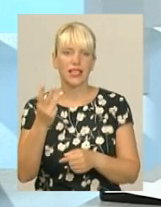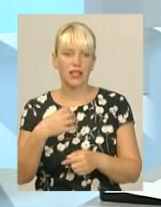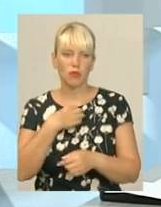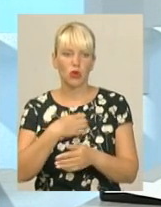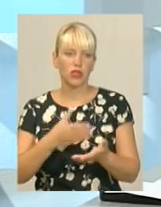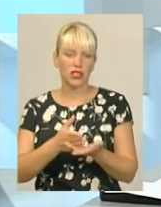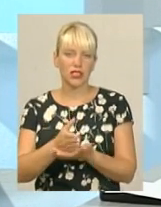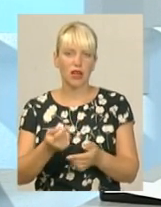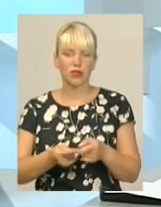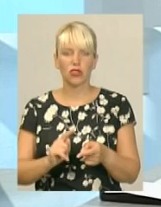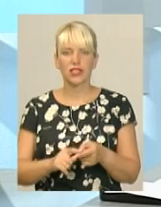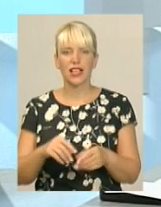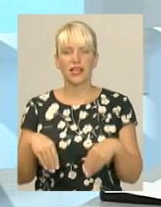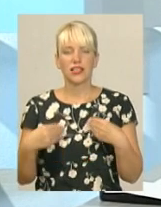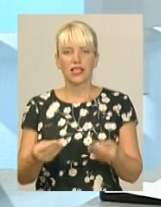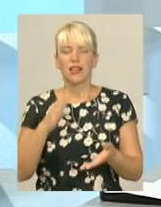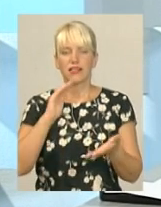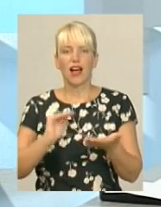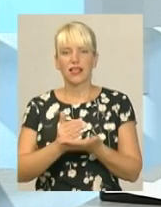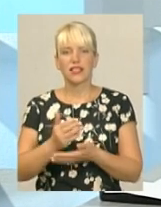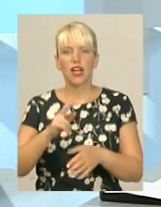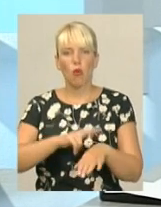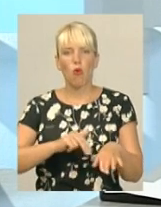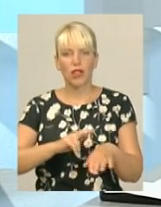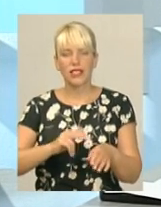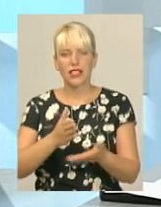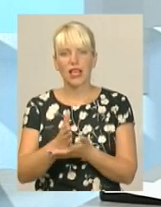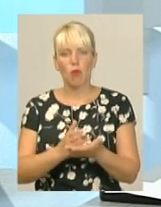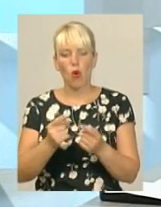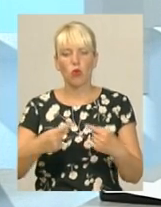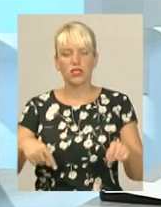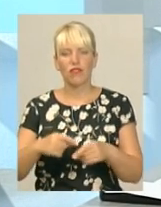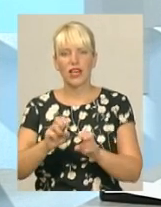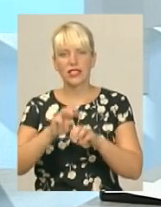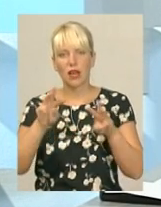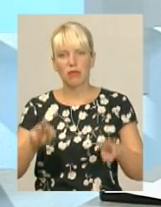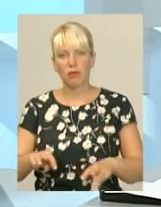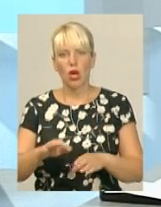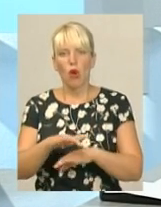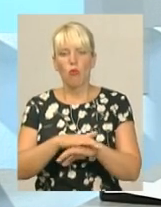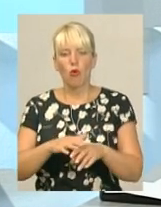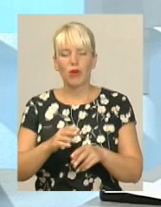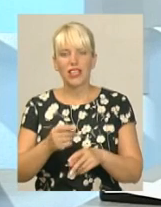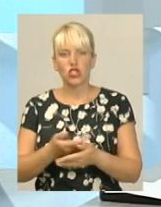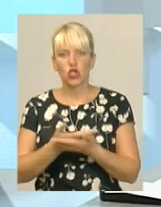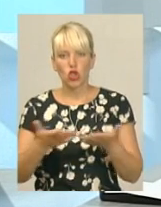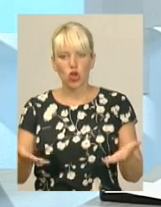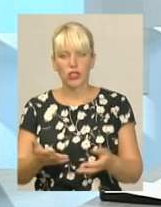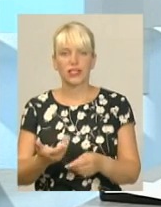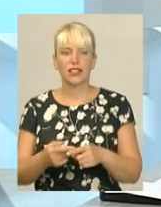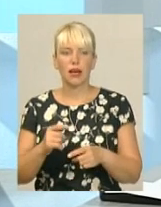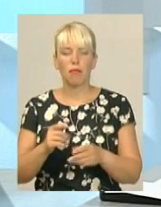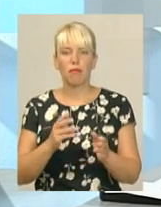пріоритетний напрямок – це надання якісних поліцейських послуг у сфері забезпечення публічної безпеки і порядку з